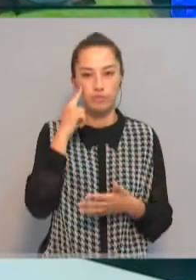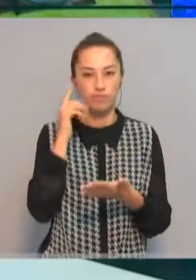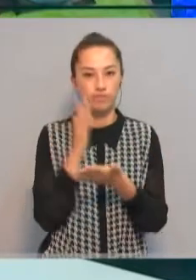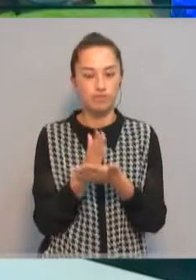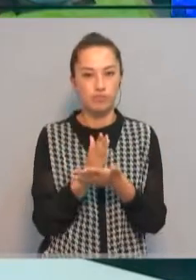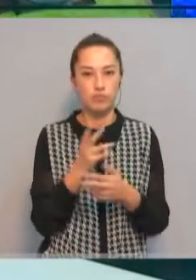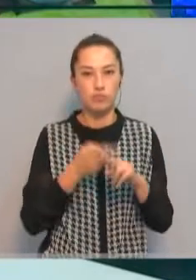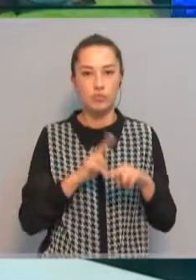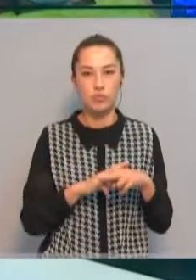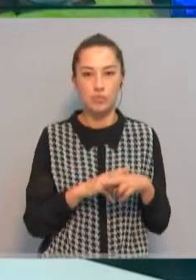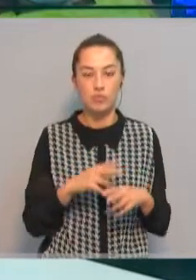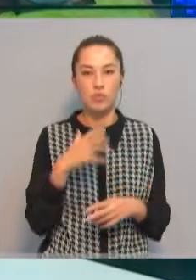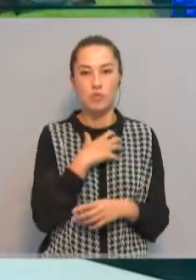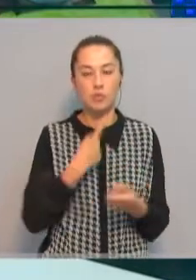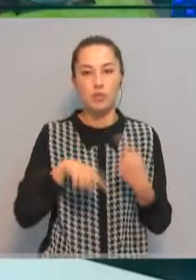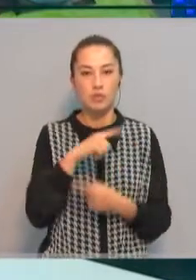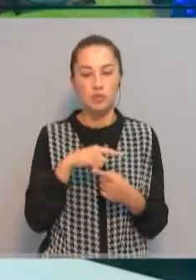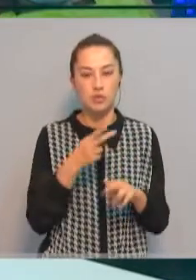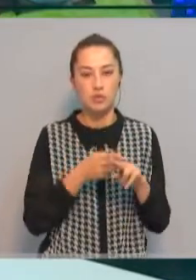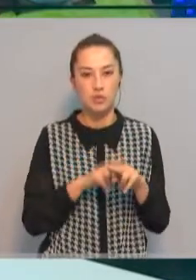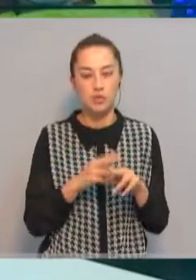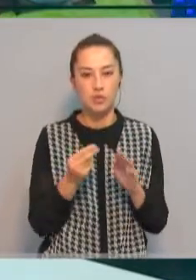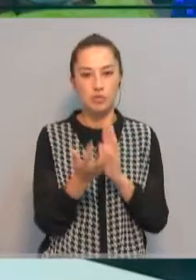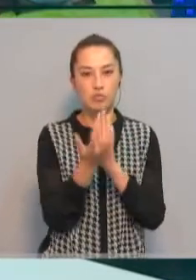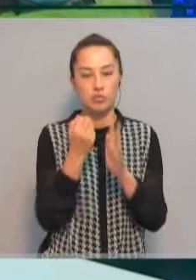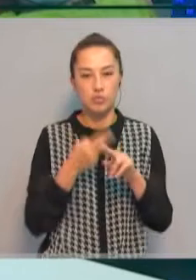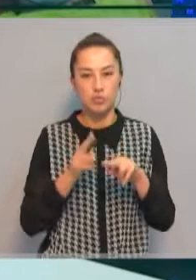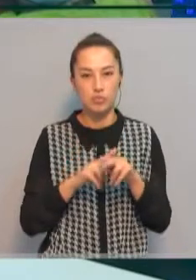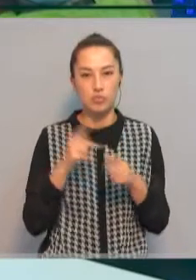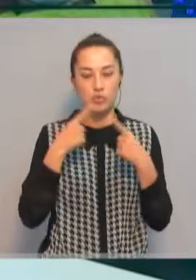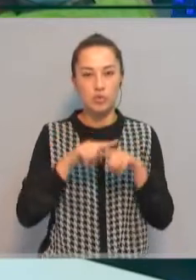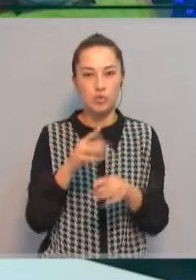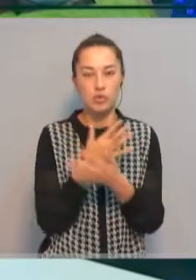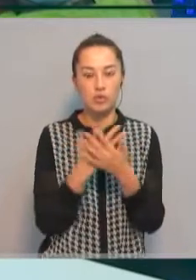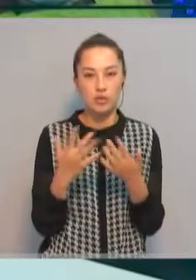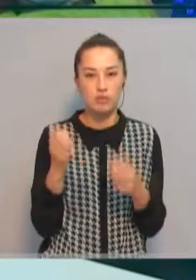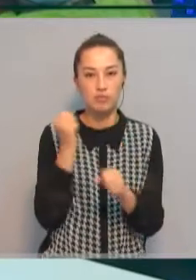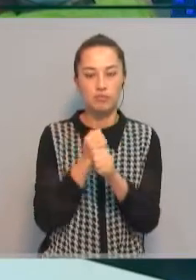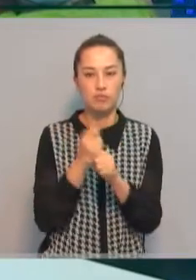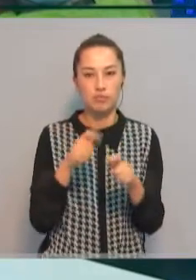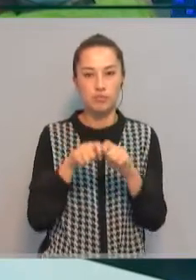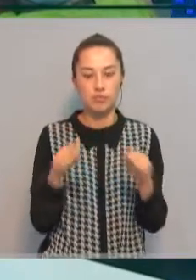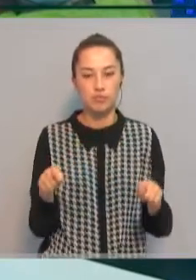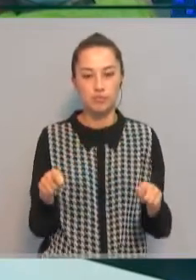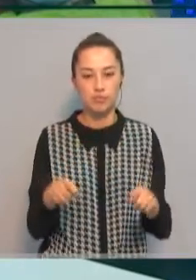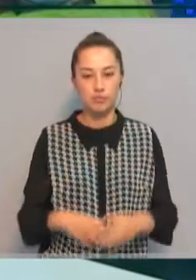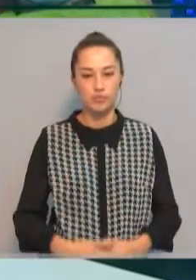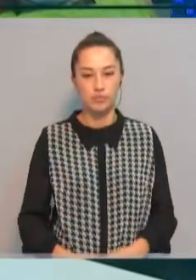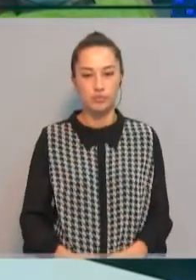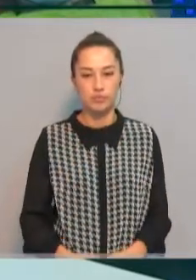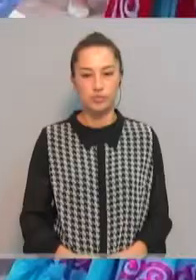Салаға инвесторларды тарта отырып, бұл бағытта озық технология мен жаңа зерттеу жұмыстарын игеруге президент пәрмен беріп отыр.